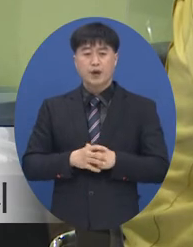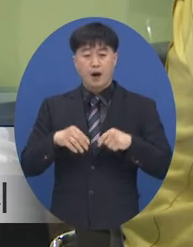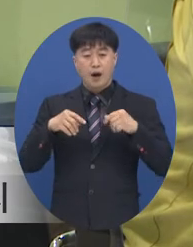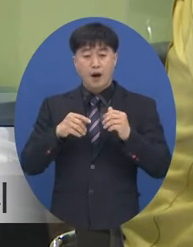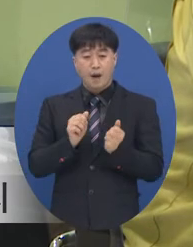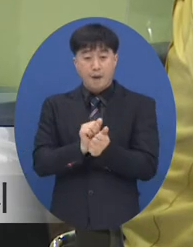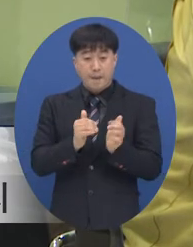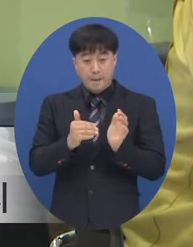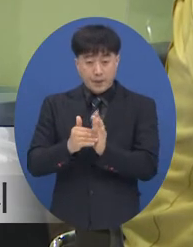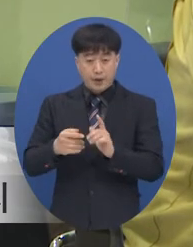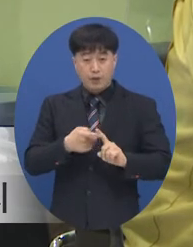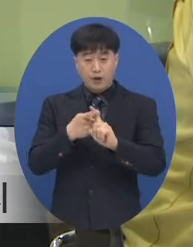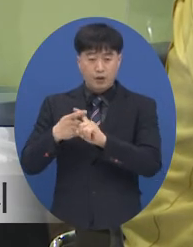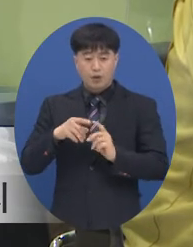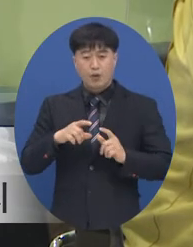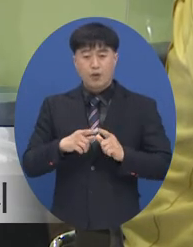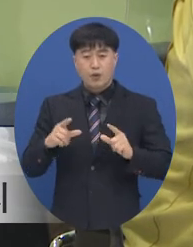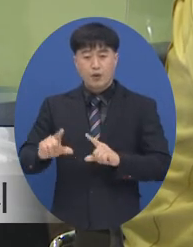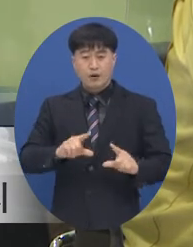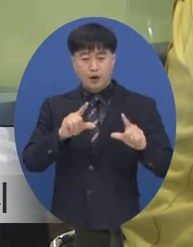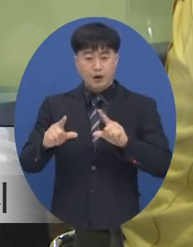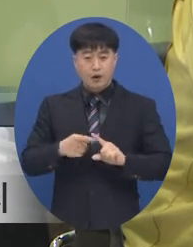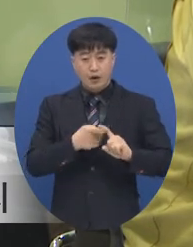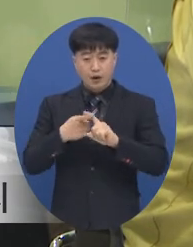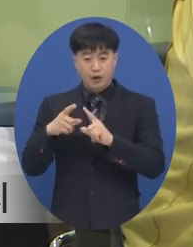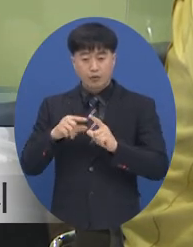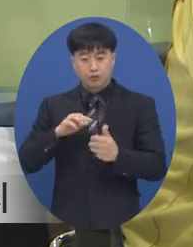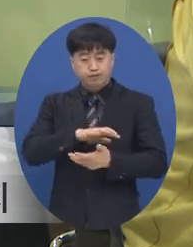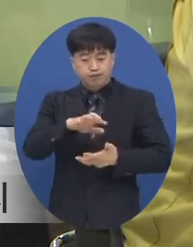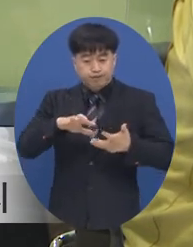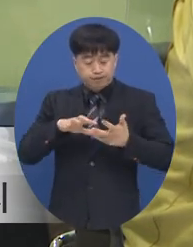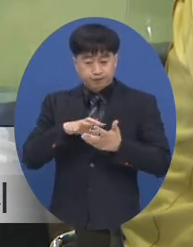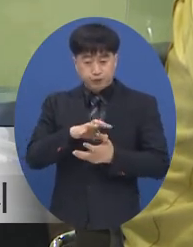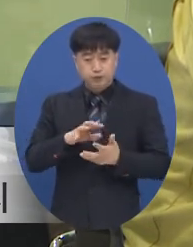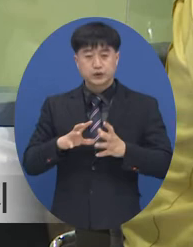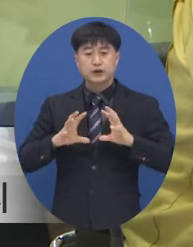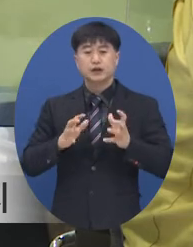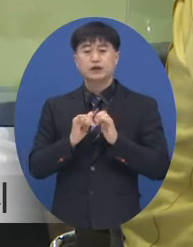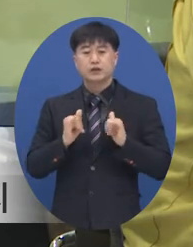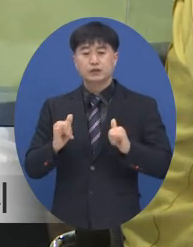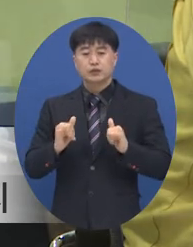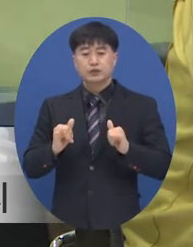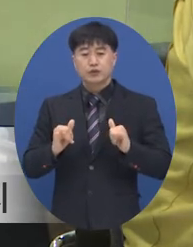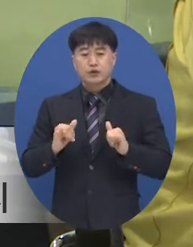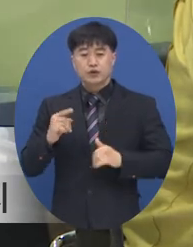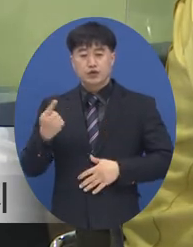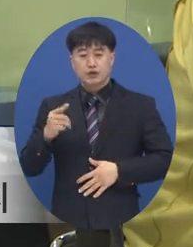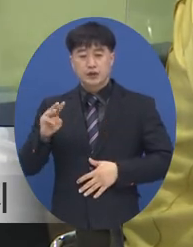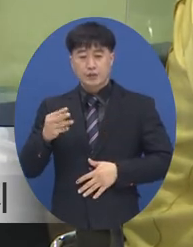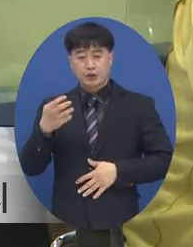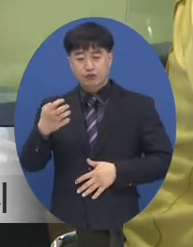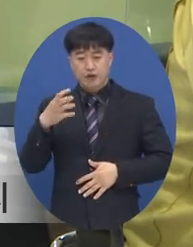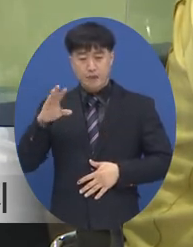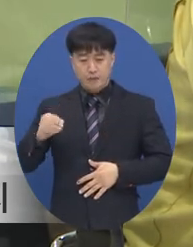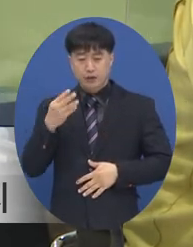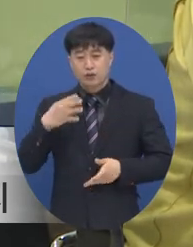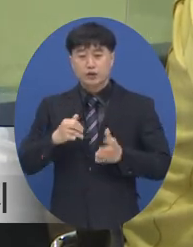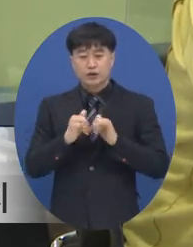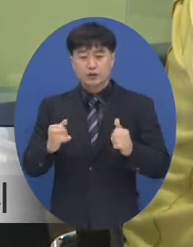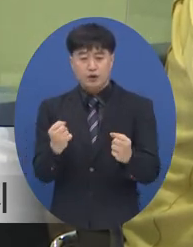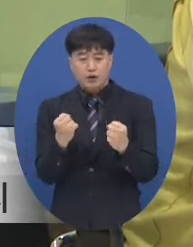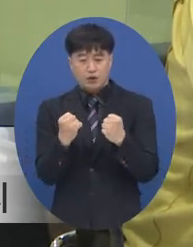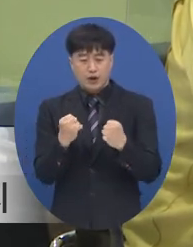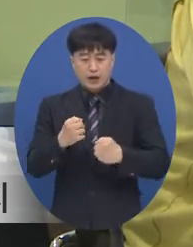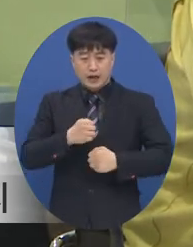부분, 또 우리가 민생과 관련되는 부분을 잘 조화시켜 나가면서도 우리 국민들, 또 우리 1,390만